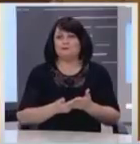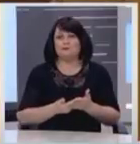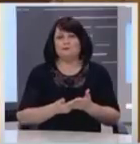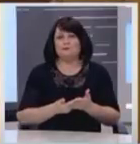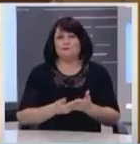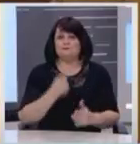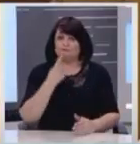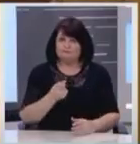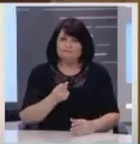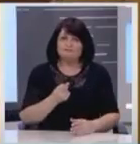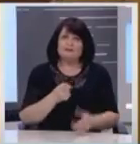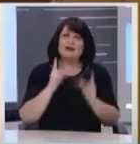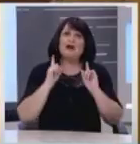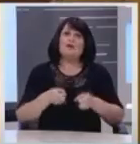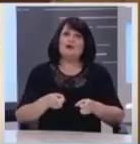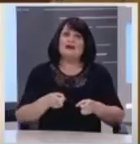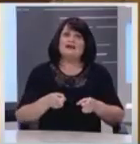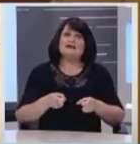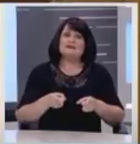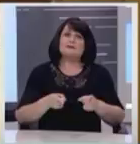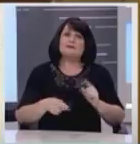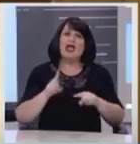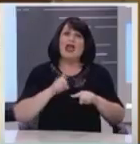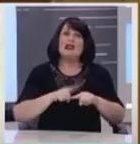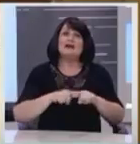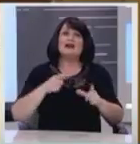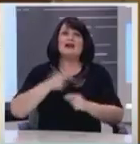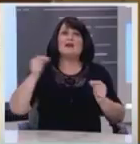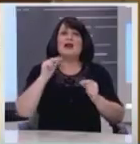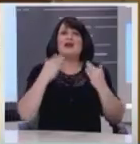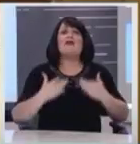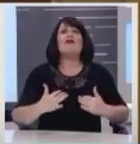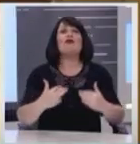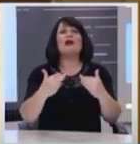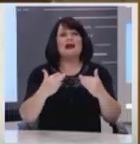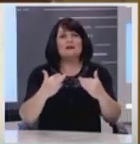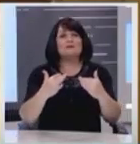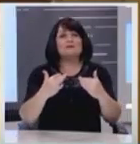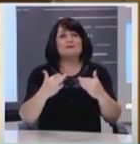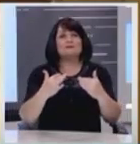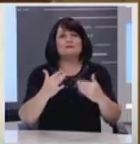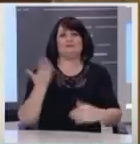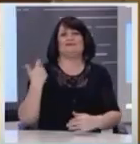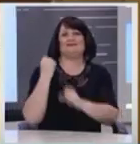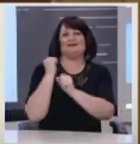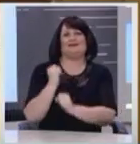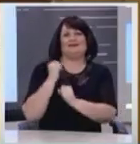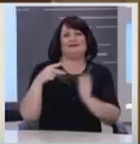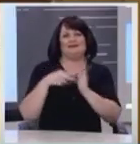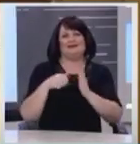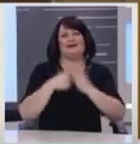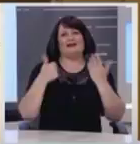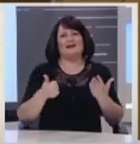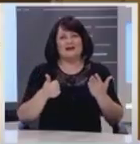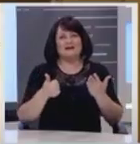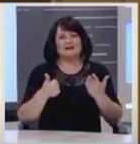να χαιρετήσω την απόφαση της Ελληνικής και της Κυπριακής Βουλής από τον Γενάρη του 2016 για την από